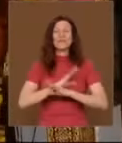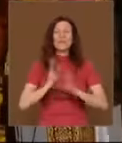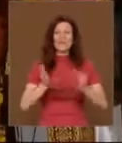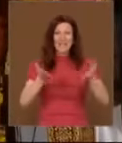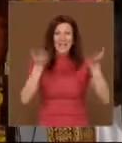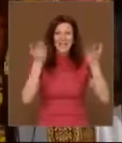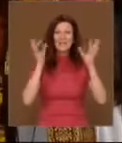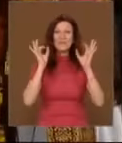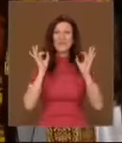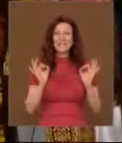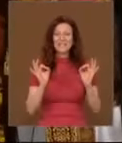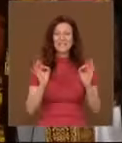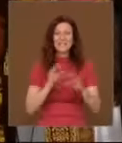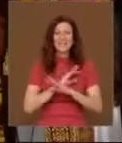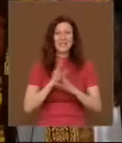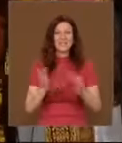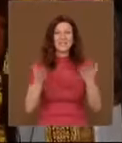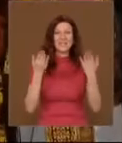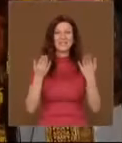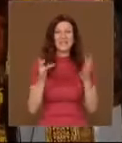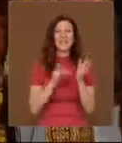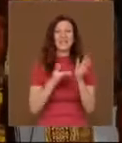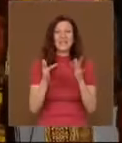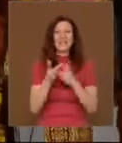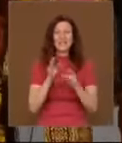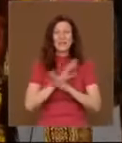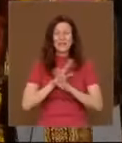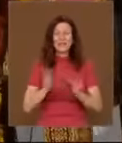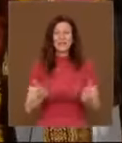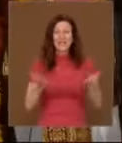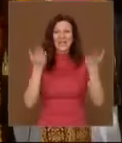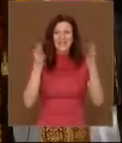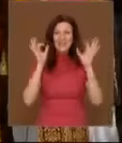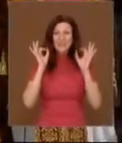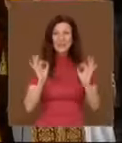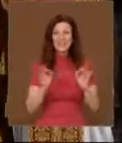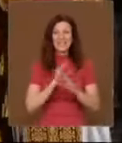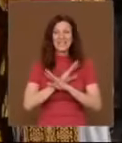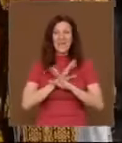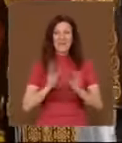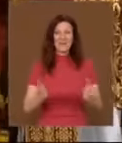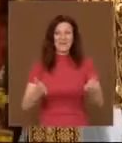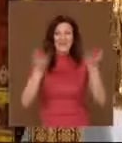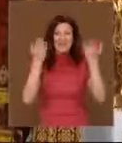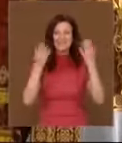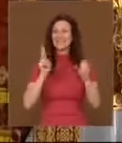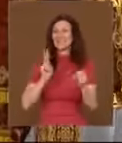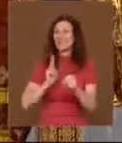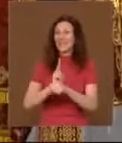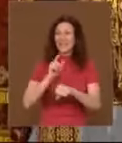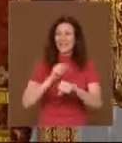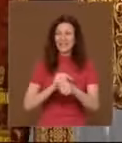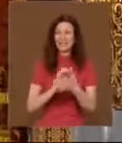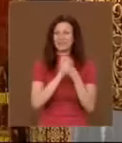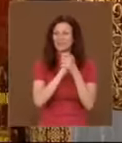Воистина воскресе! Христос воскресе! Воистина воскресе! И сега вече след 12 часа,